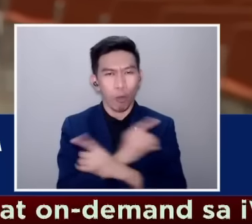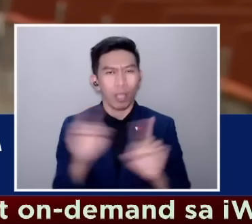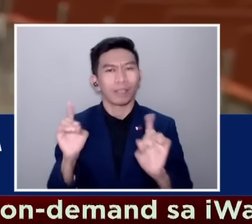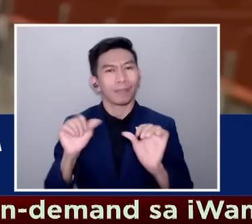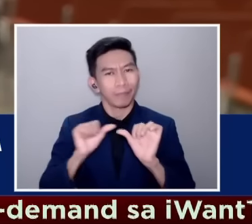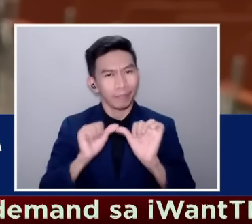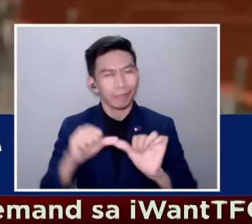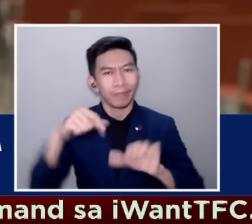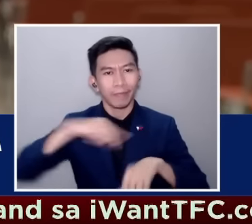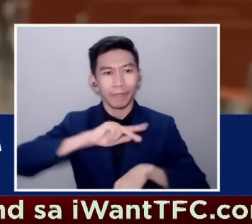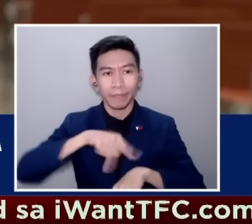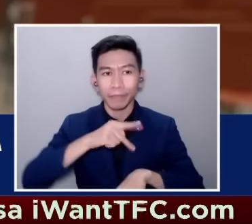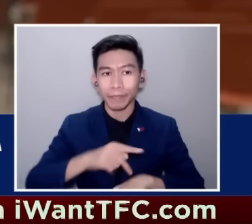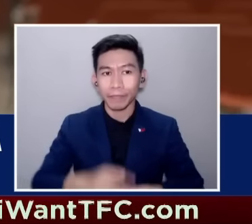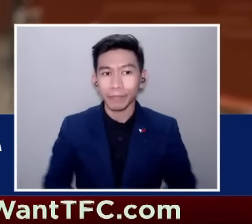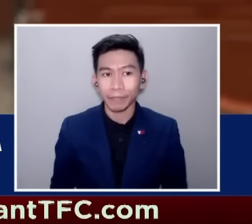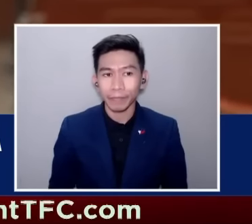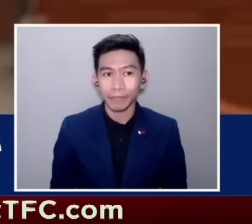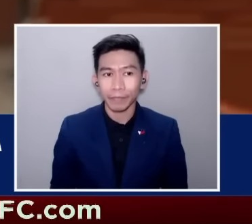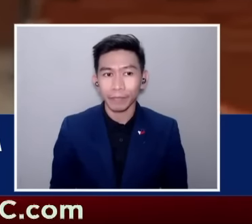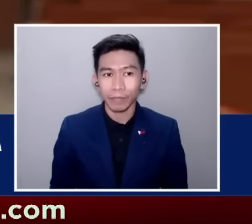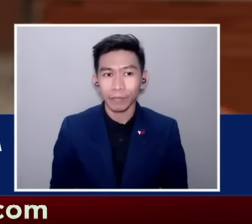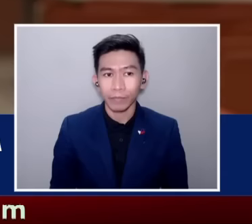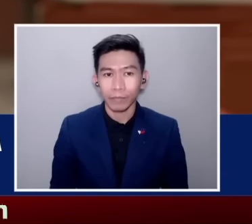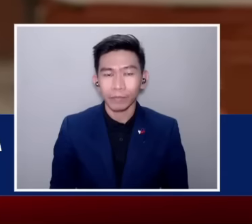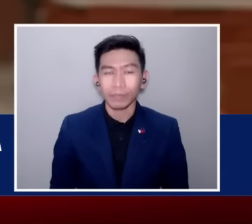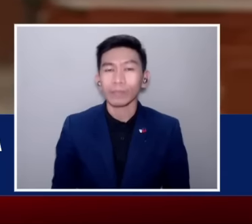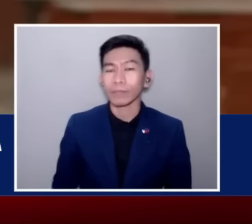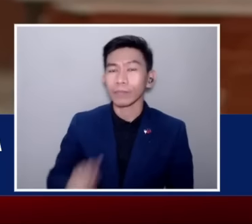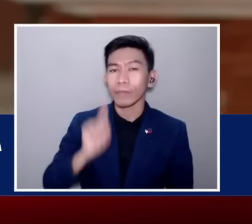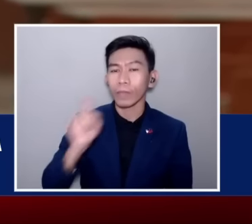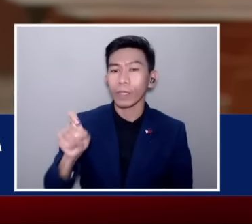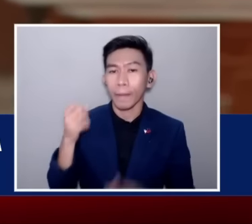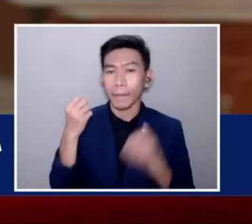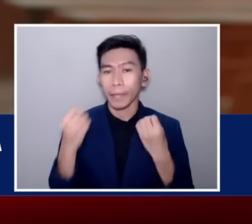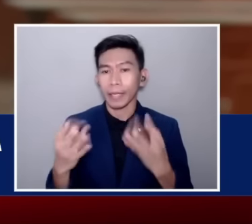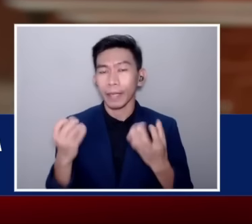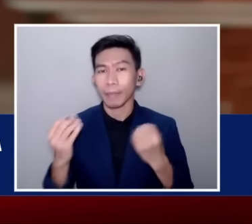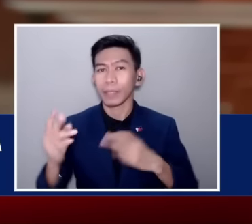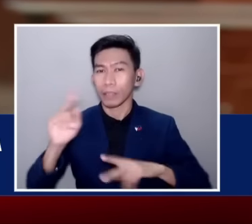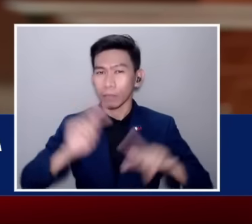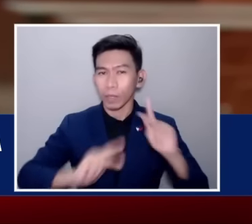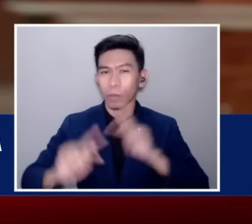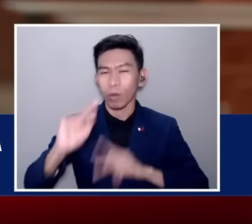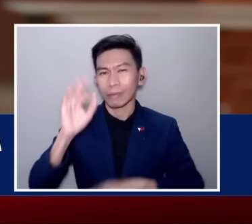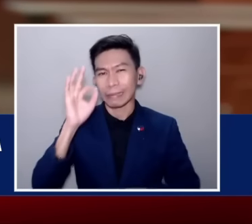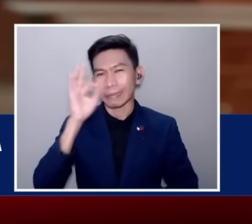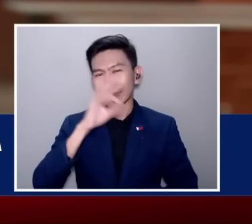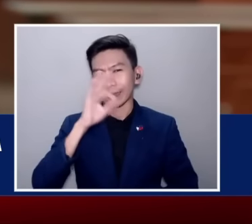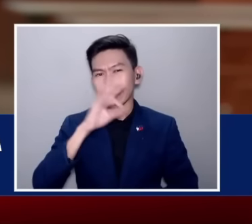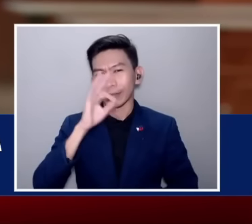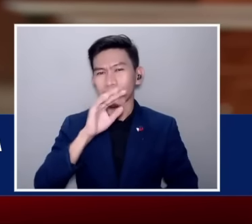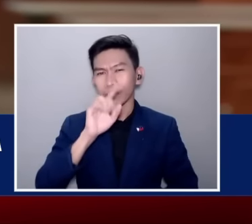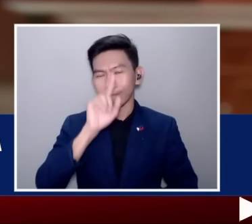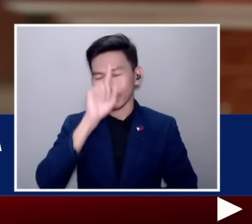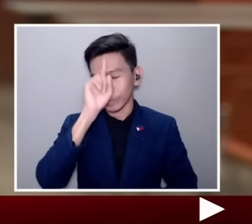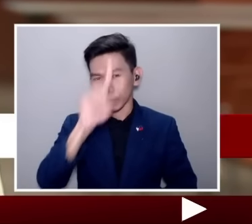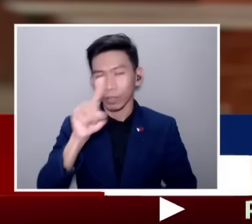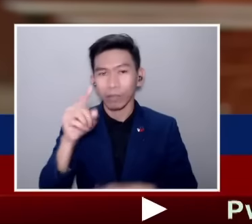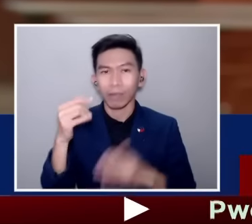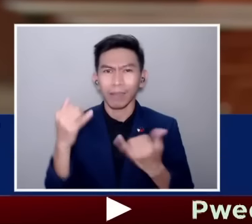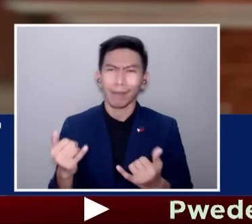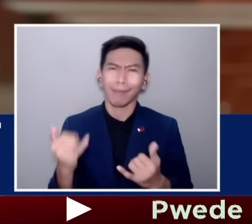yung ang parang pinaka-frustration kasi ng marami nating kababayan is panlima na natin itong automated election, may aberya pa